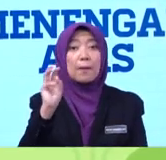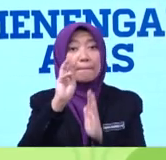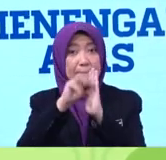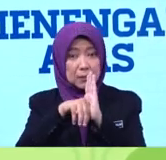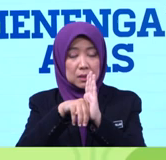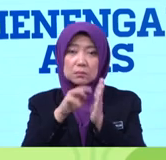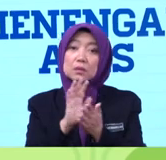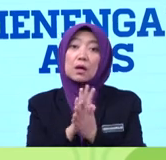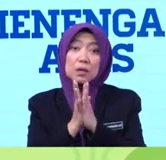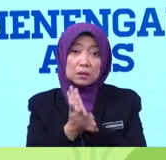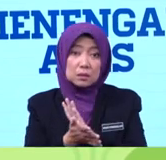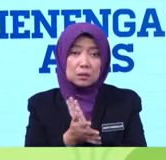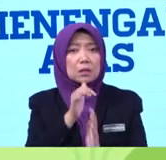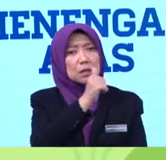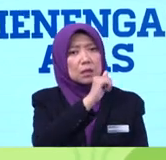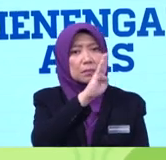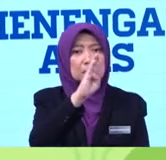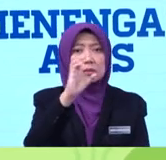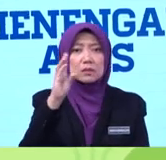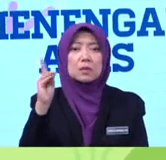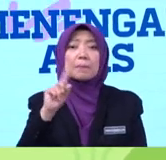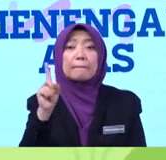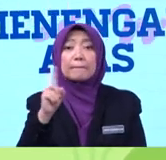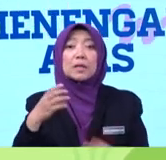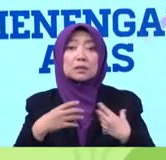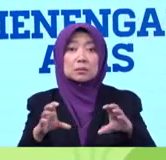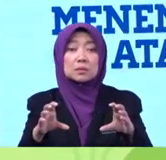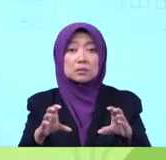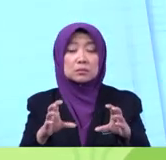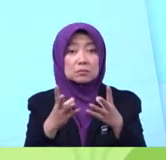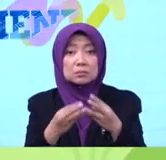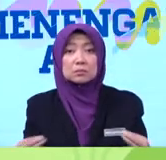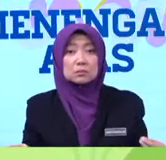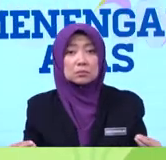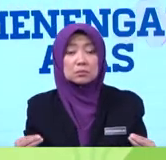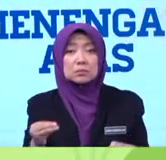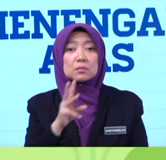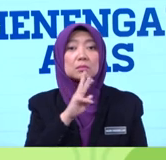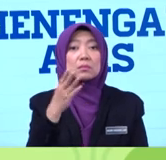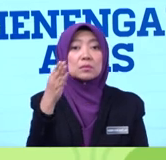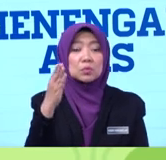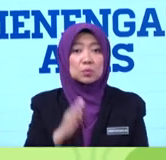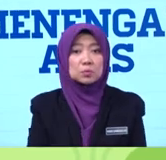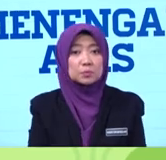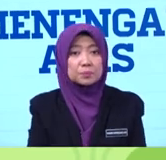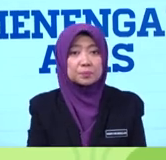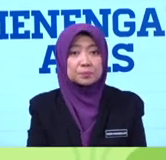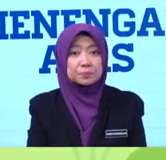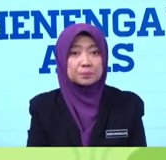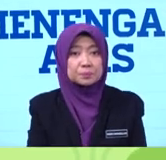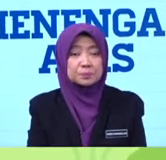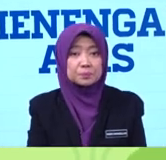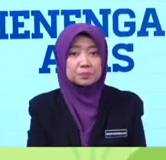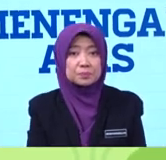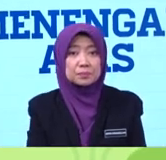Jadi antara ABC dan D yang mana paling cepat yang diambil untuk warna lautan biru luntur